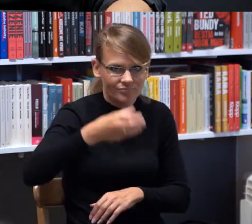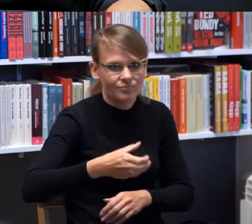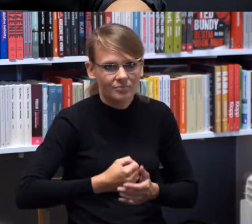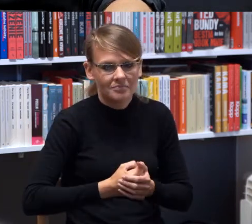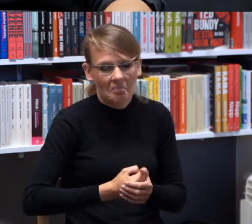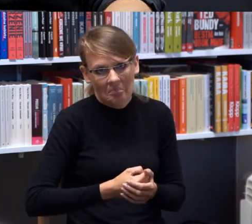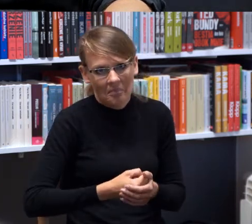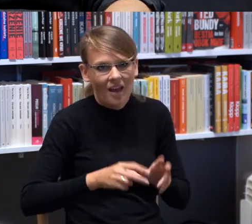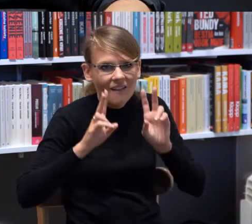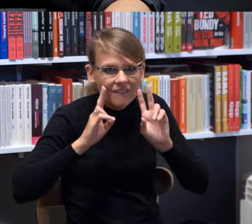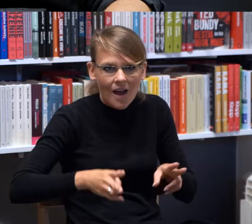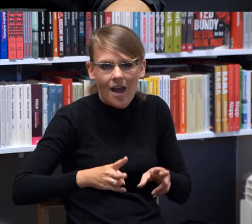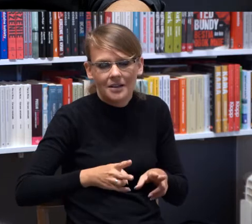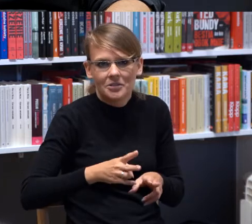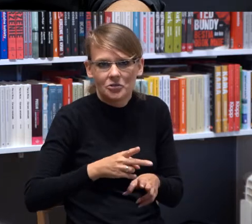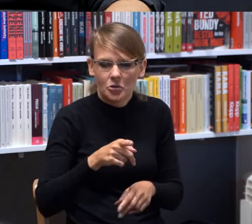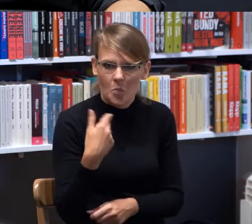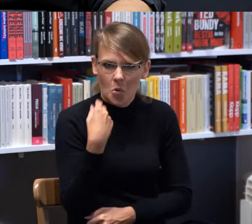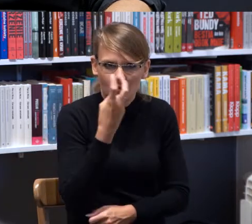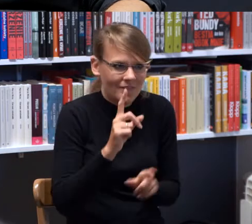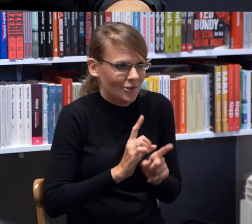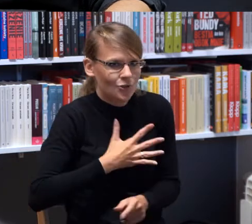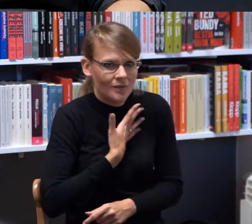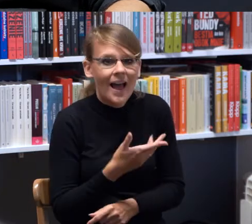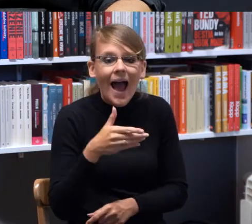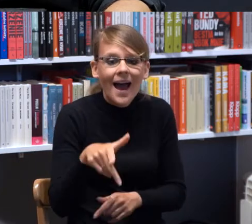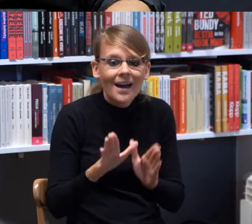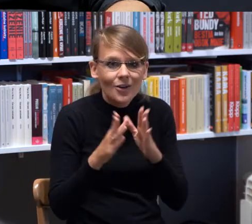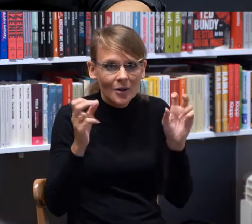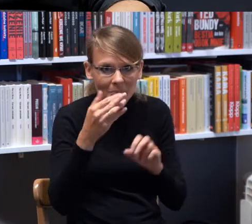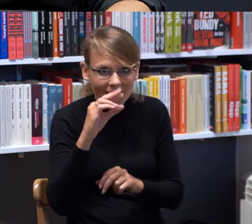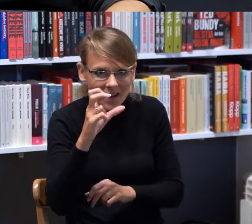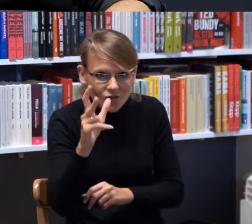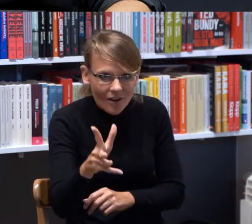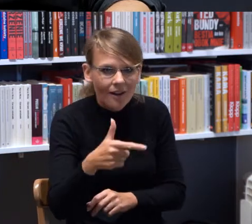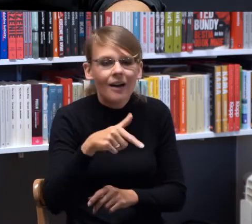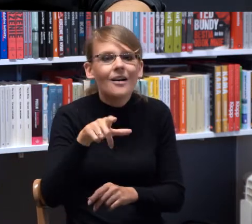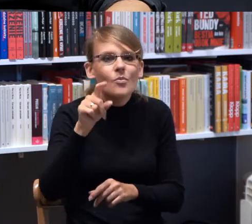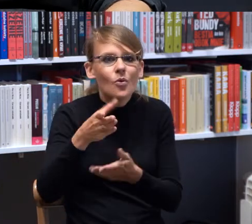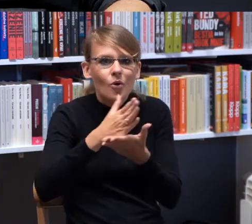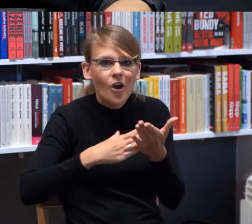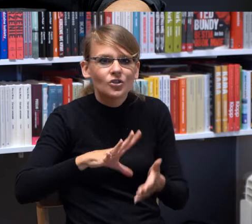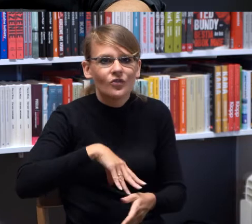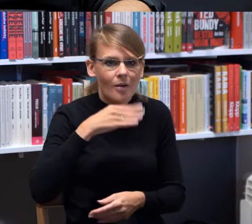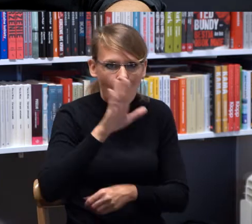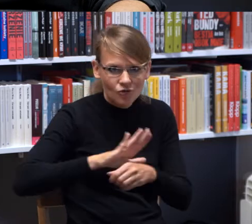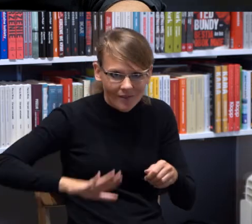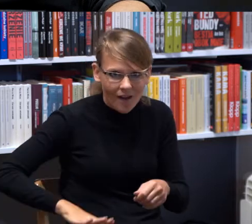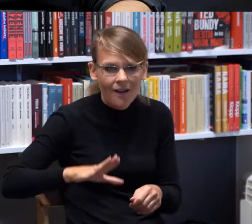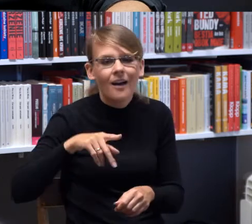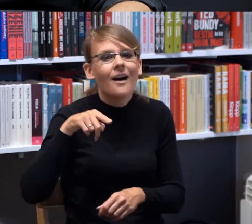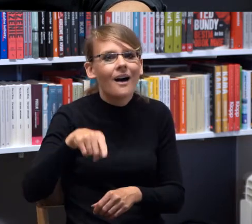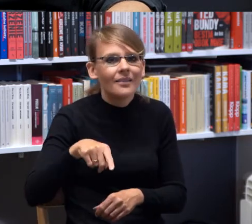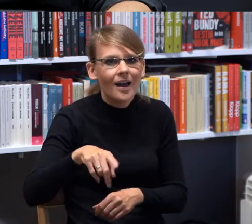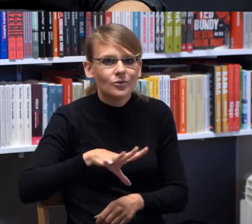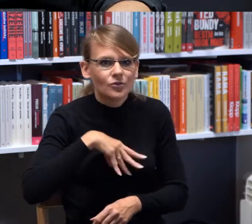I faktycznie to było dla mnie ciekawe i dziwne. Ja zresztą w Mireczku opisuję jest taki rozdział Święta Bożego Narodzenia,